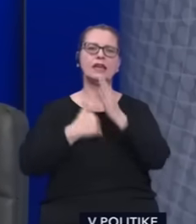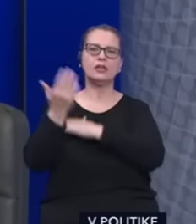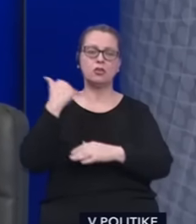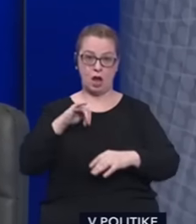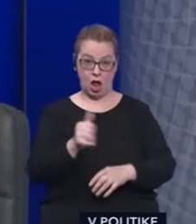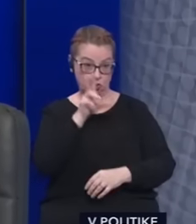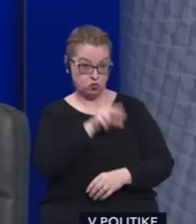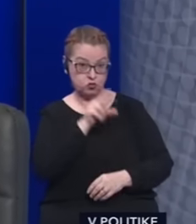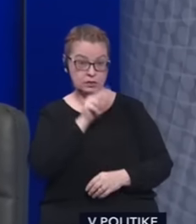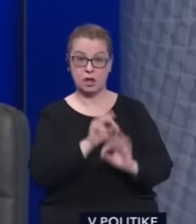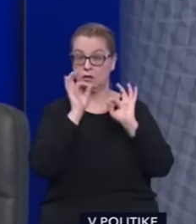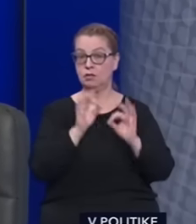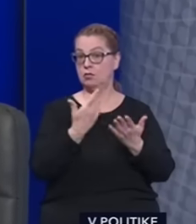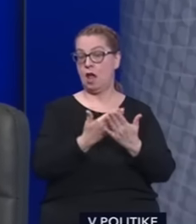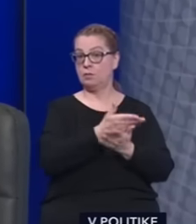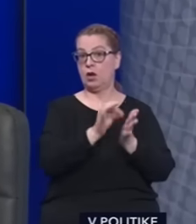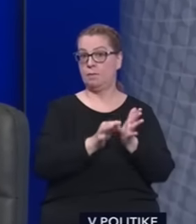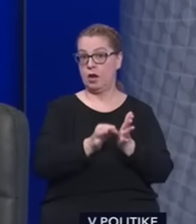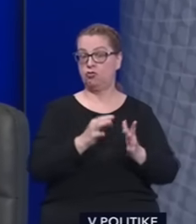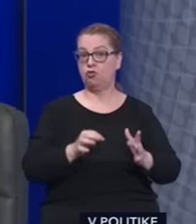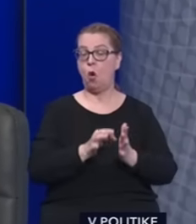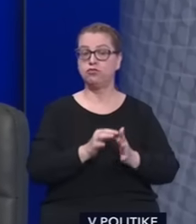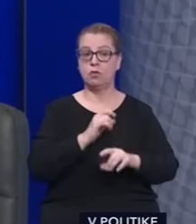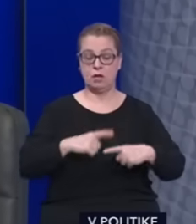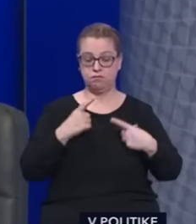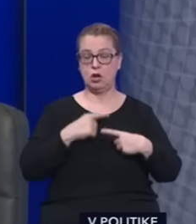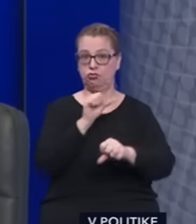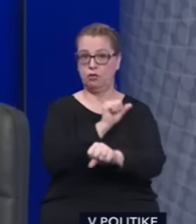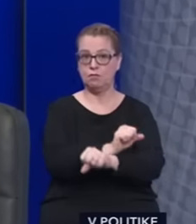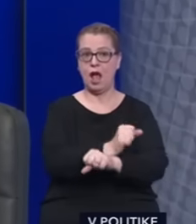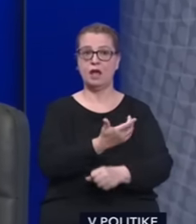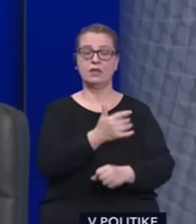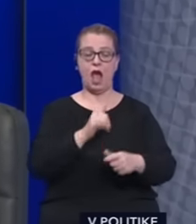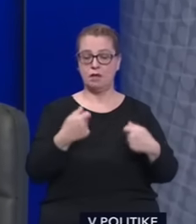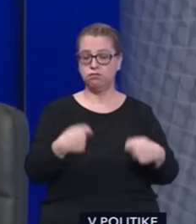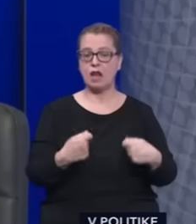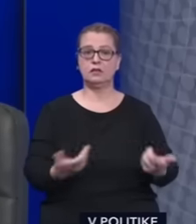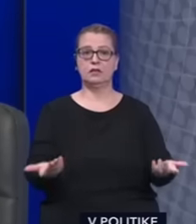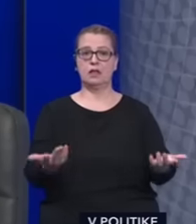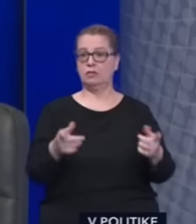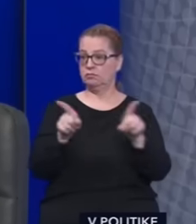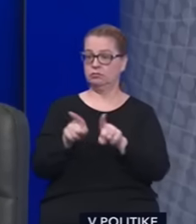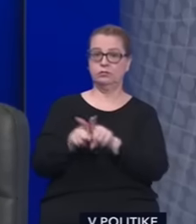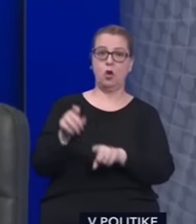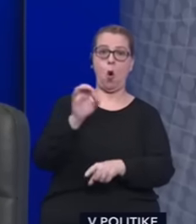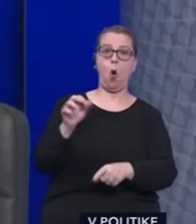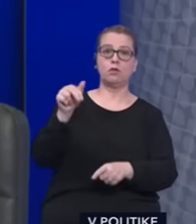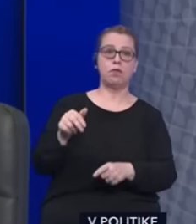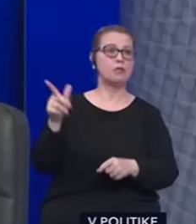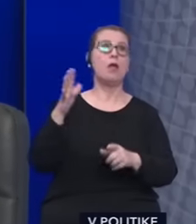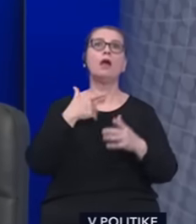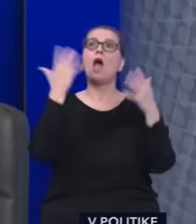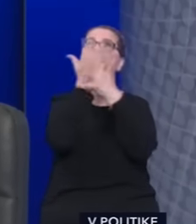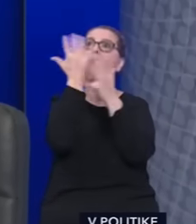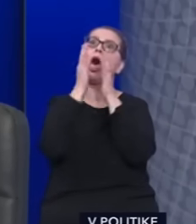Prežil obdobie zavretia v base, obdobie prezidenta. A takisto je to u Orbána. To neznamená, že je dneska pre mňa nejakou modlou,